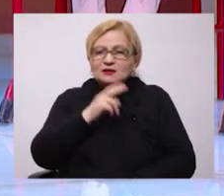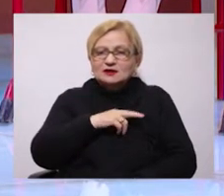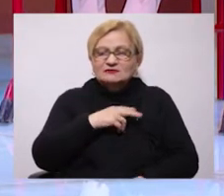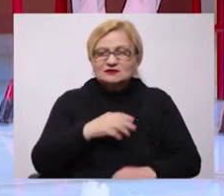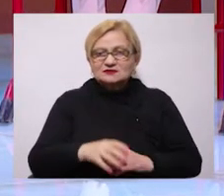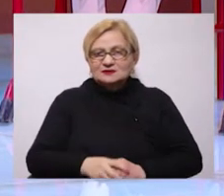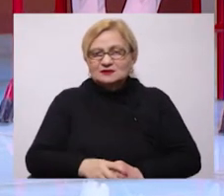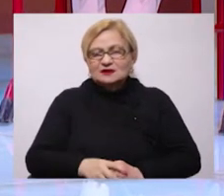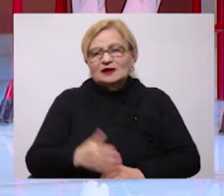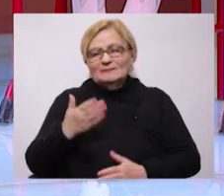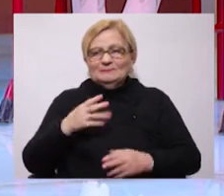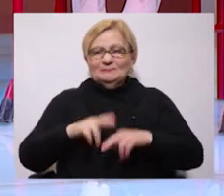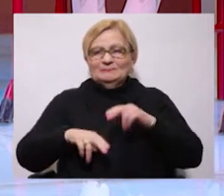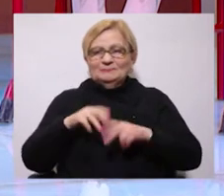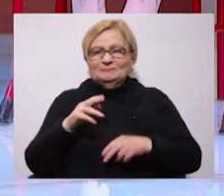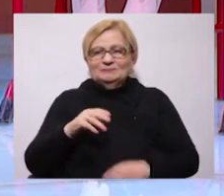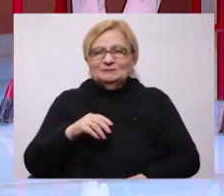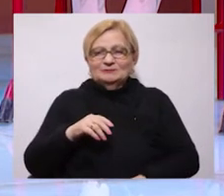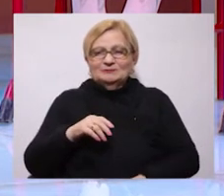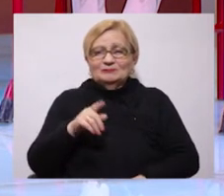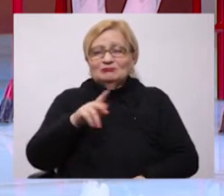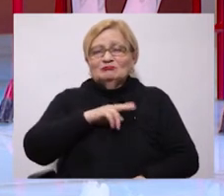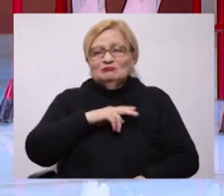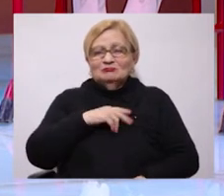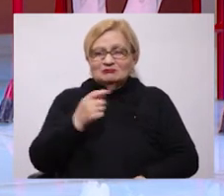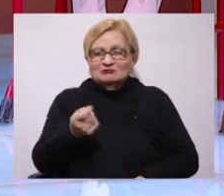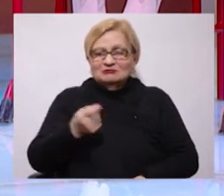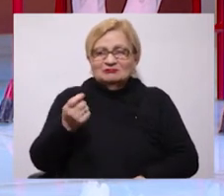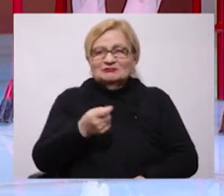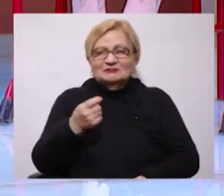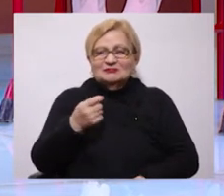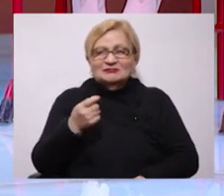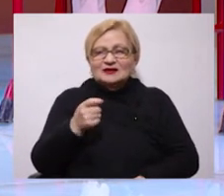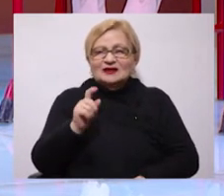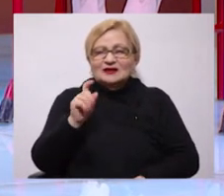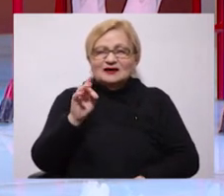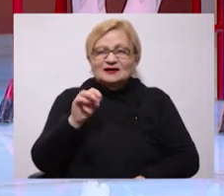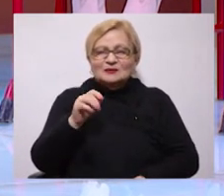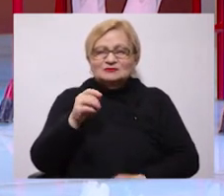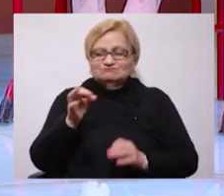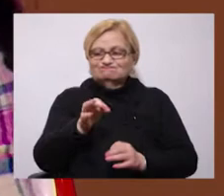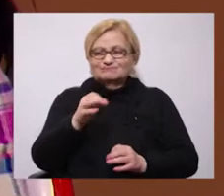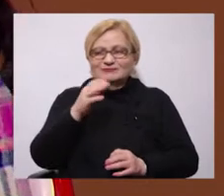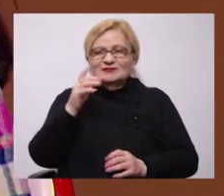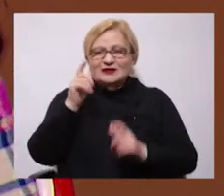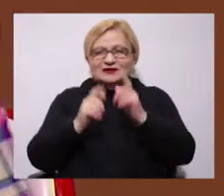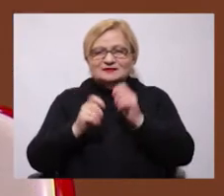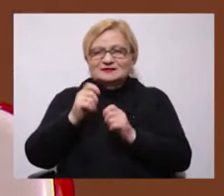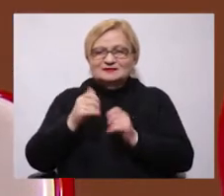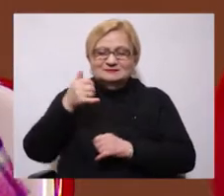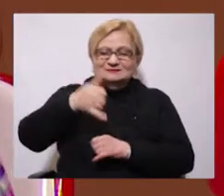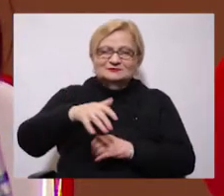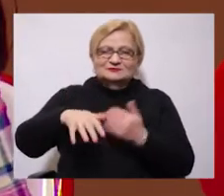რომ კარხასიაძე გაყენებს, ისე ხლოპიო. ხრამუნები ხო? კი ბატონო. რძეში.